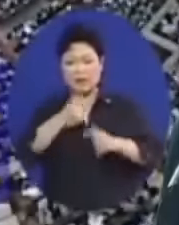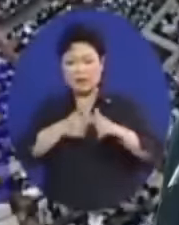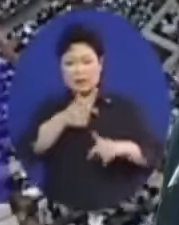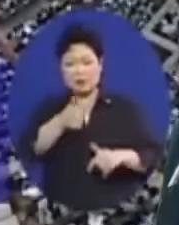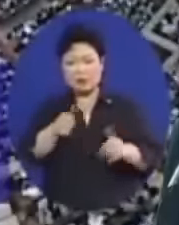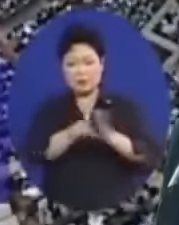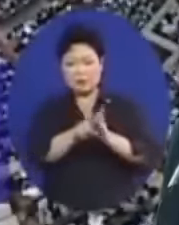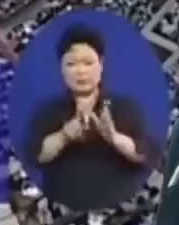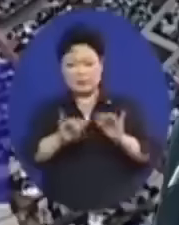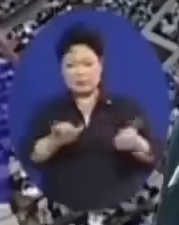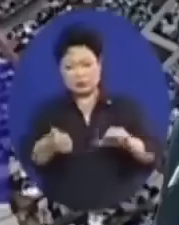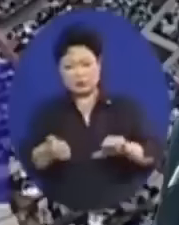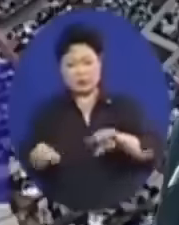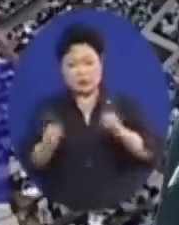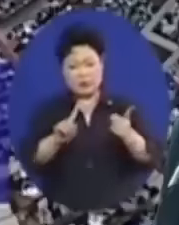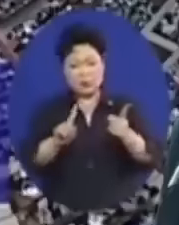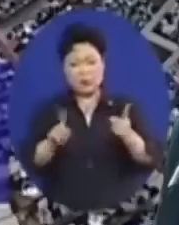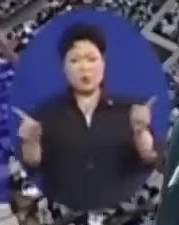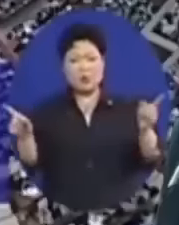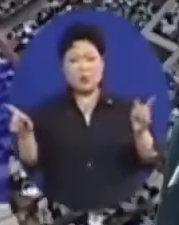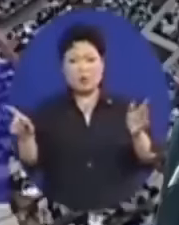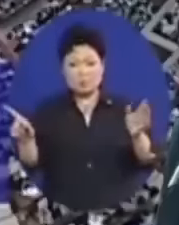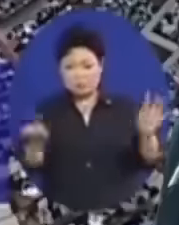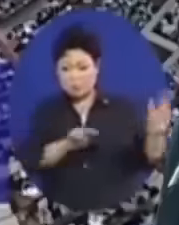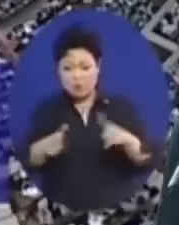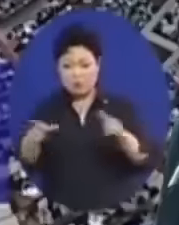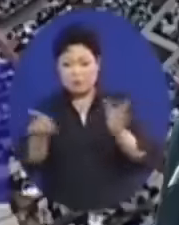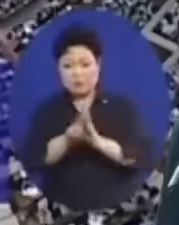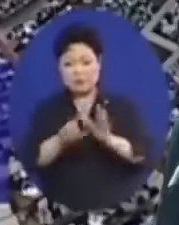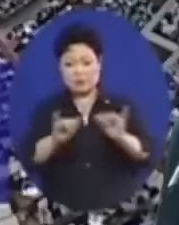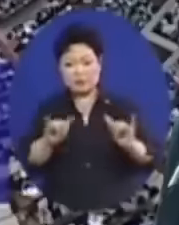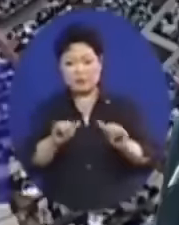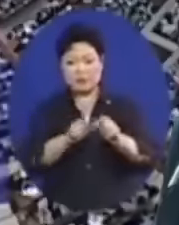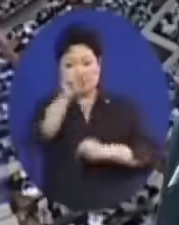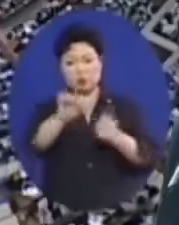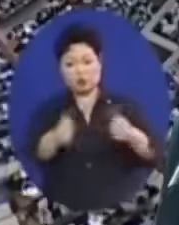살겠고 무릇 살아서 나를 믿는 자는 영원히 죽지 아니하리라.